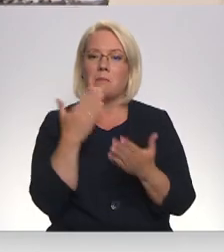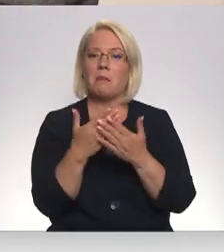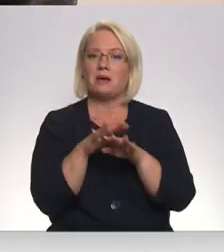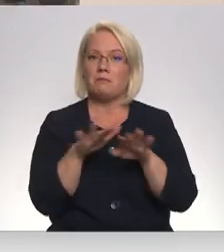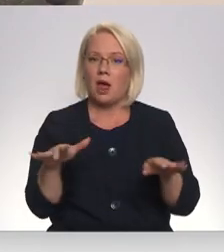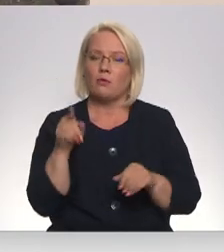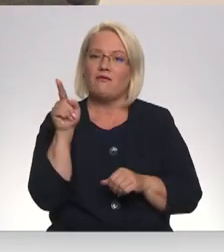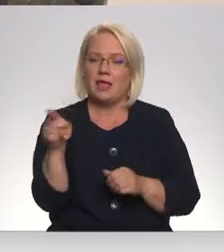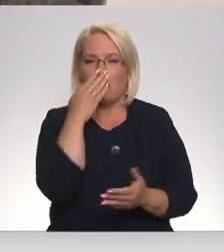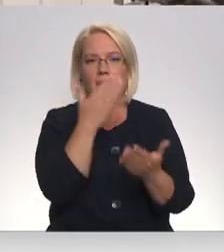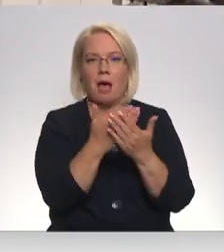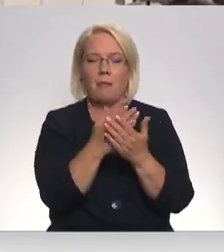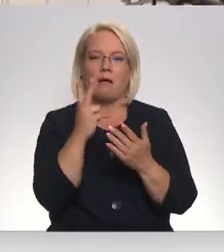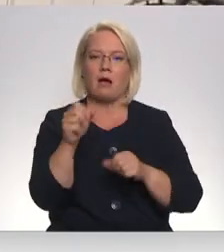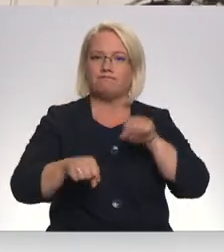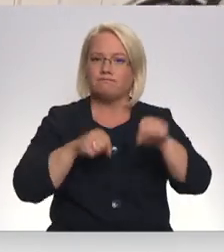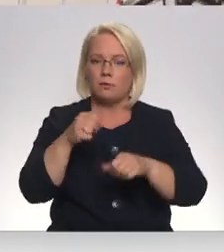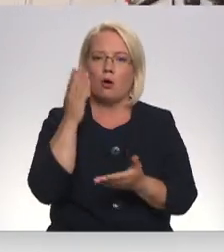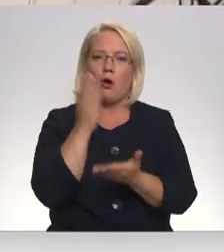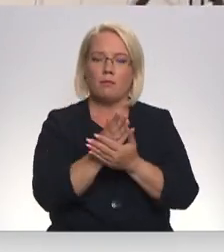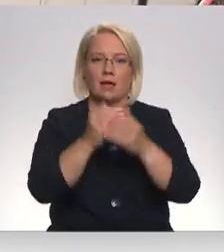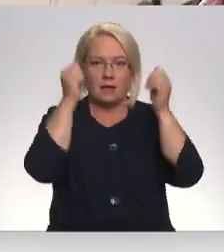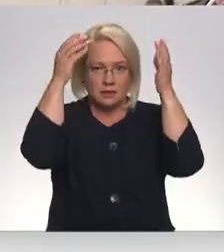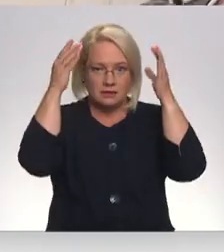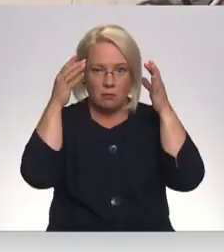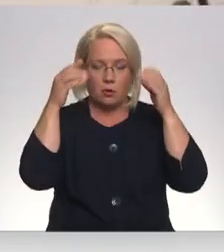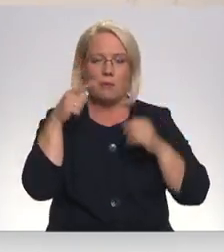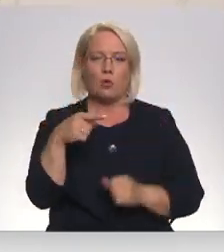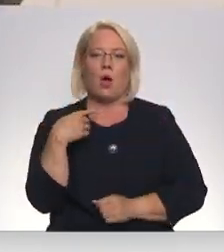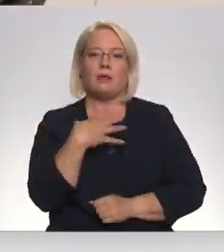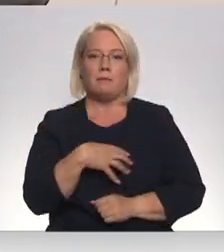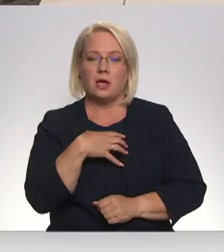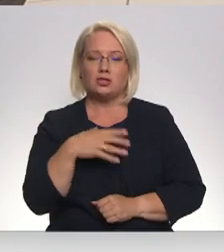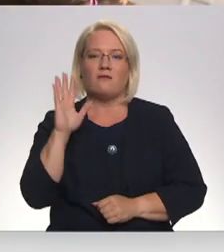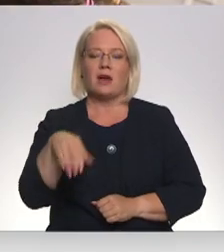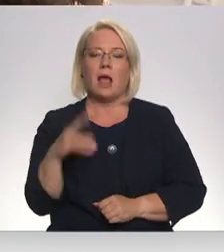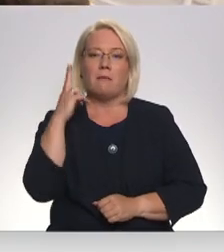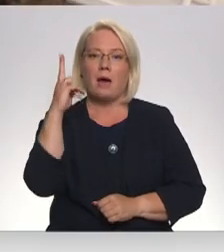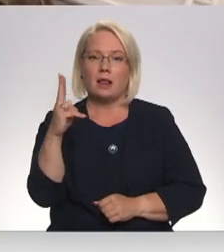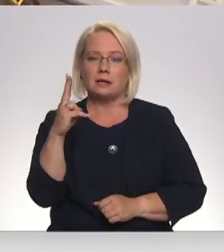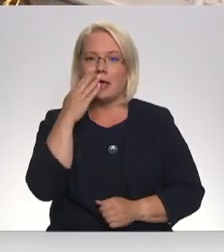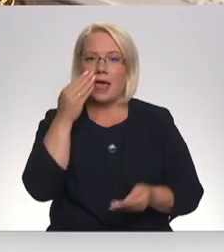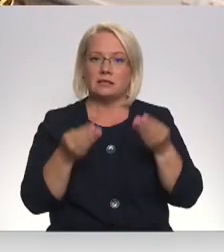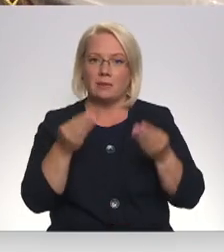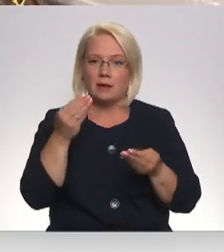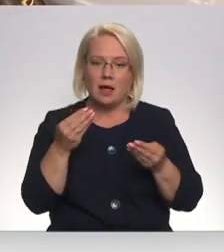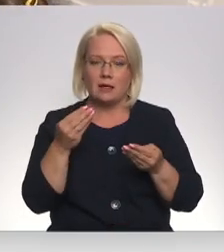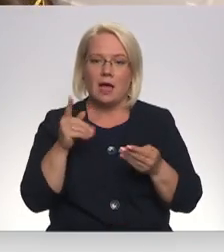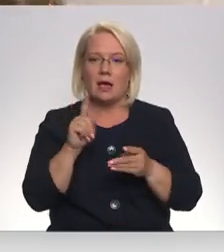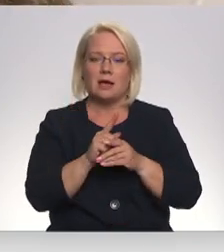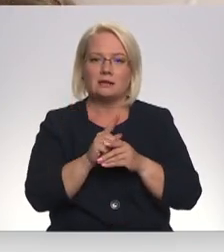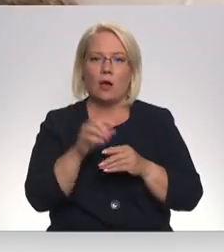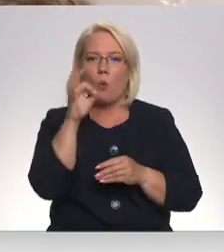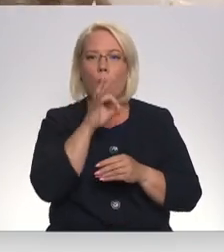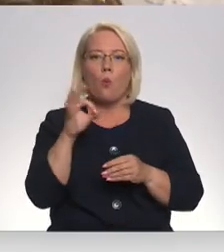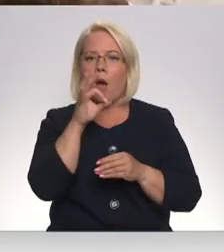priekšīmi, pārvietojoties ar velosipēdu, valkāt ķiveri. Par tās nepieciešamību ik viens varēja pārliecināties eksperimentā ar jēlu olu. Un